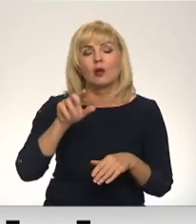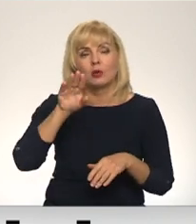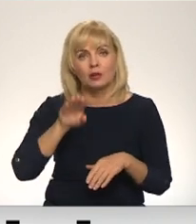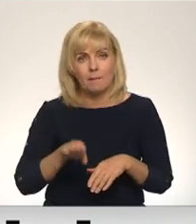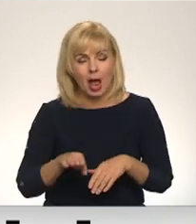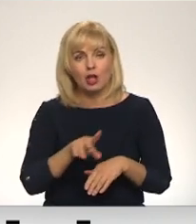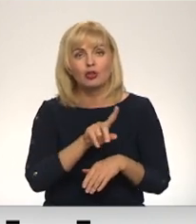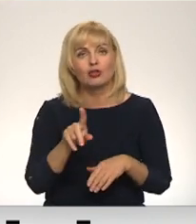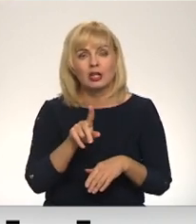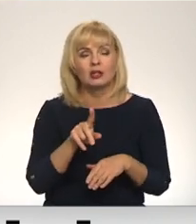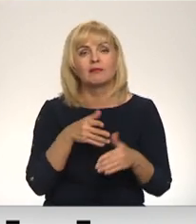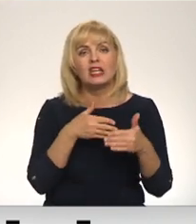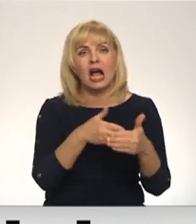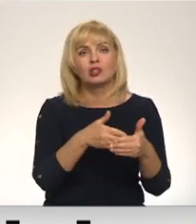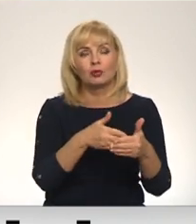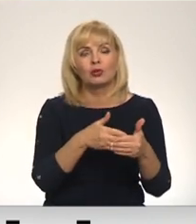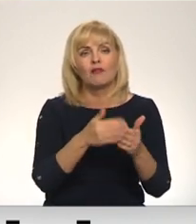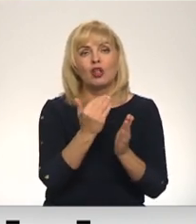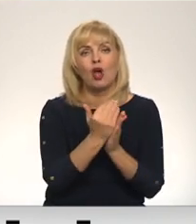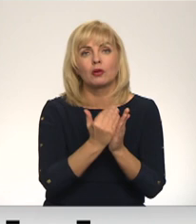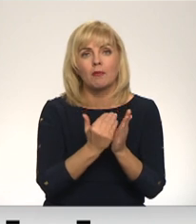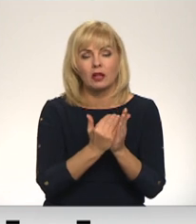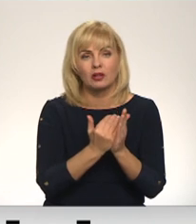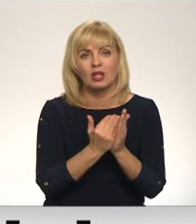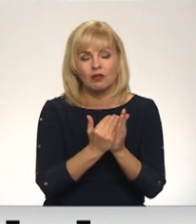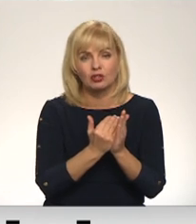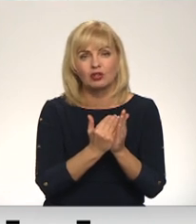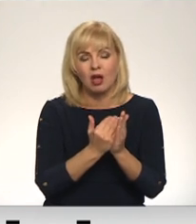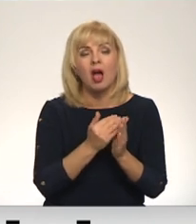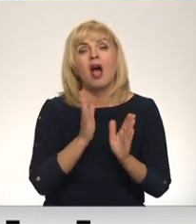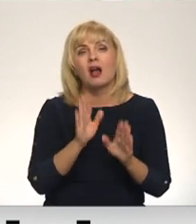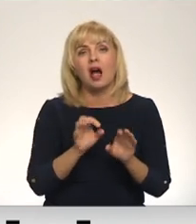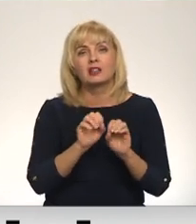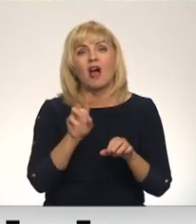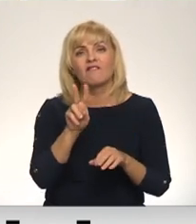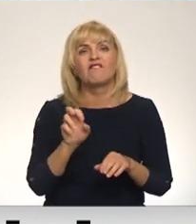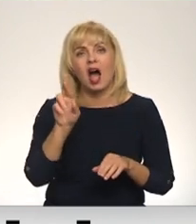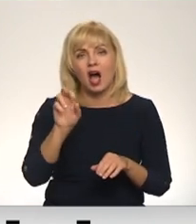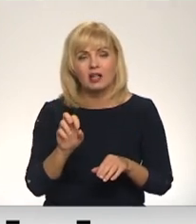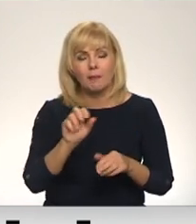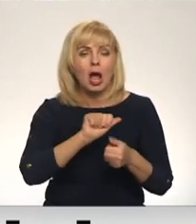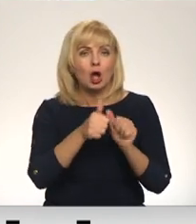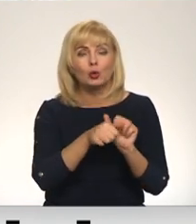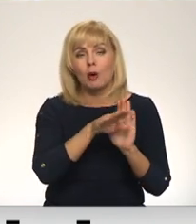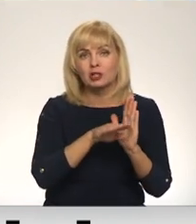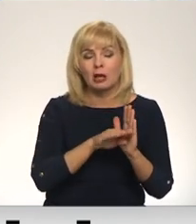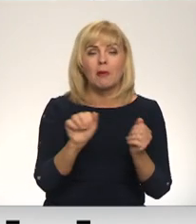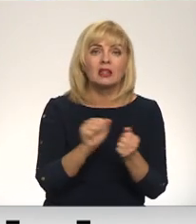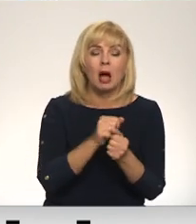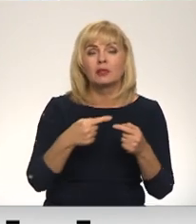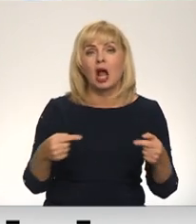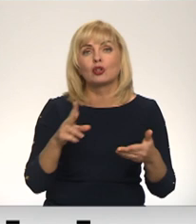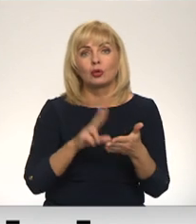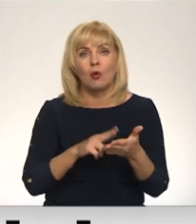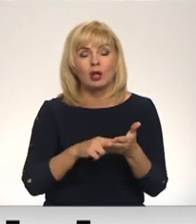mēnešus ir iesprūduši šie normatīvi akti gaitiņos. Kā skaidro varam, grozījumi likumā par dabas resursu